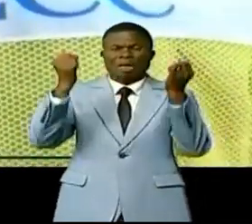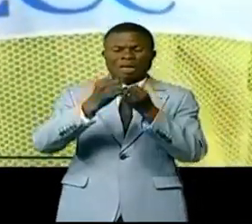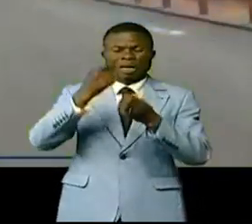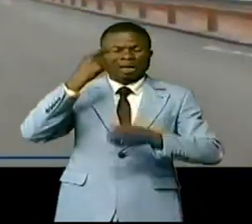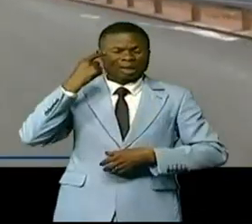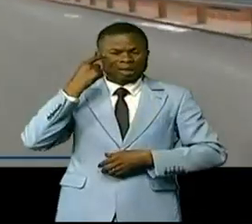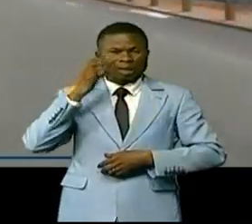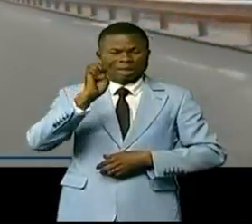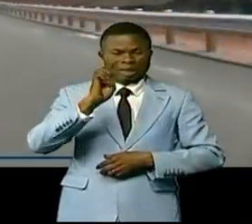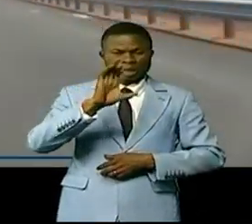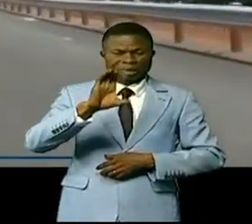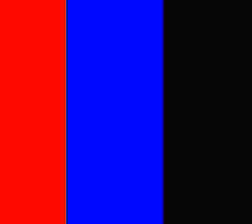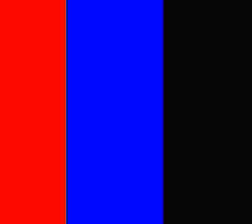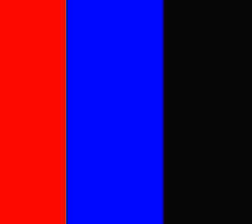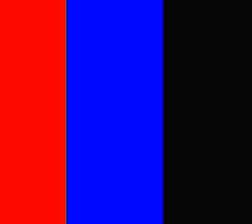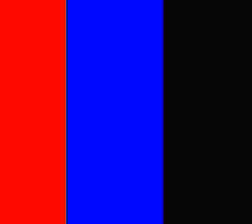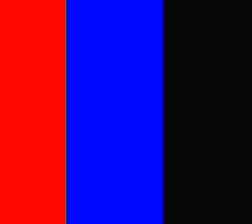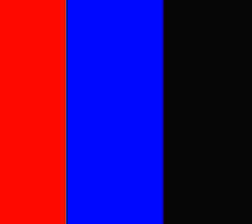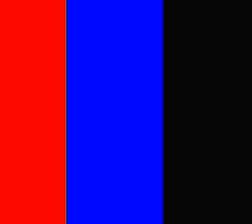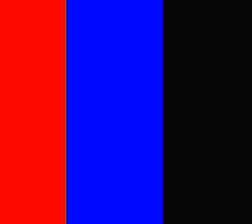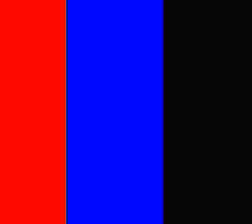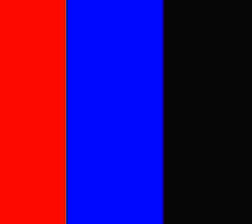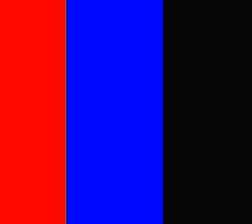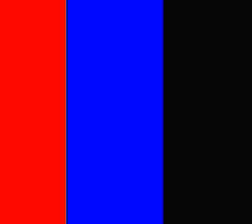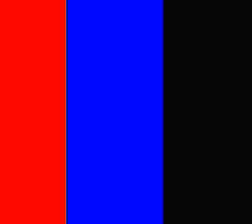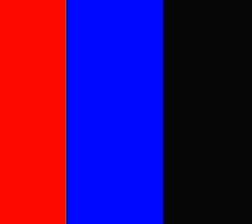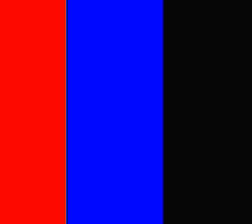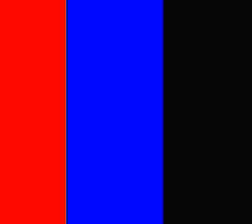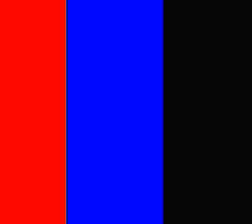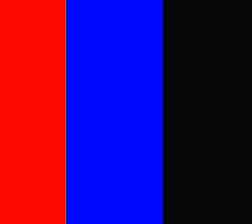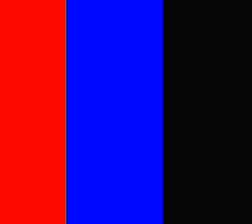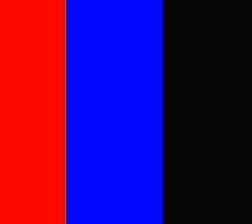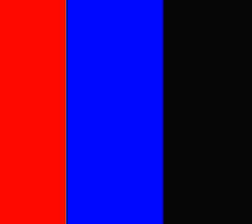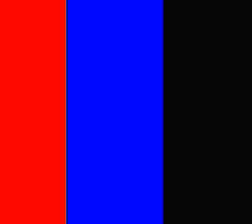CCECC qui a fait ses preuves avec.